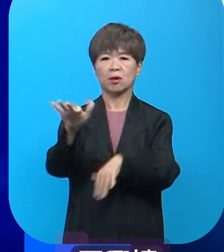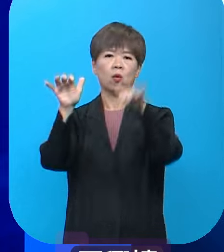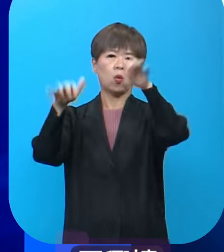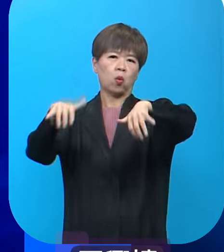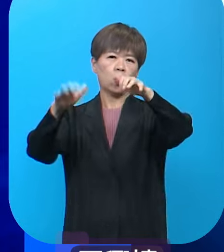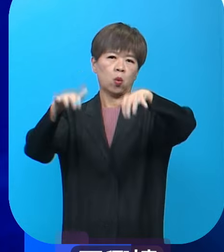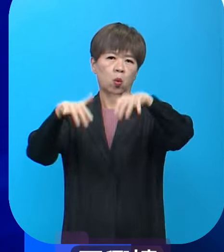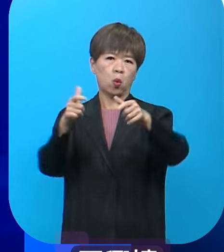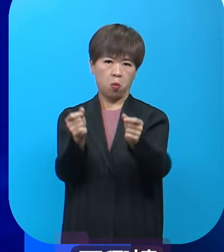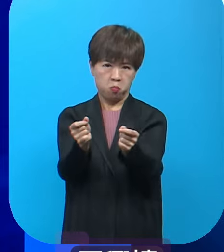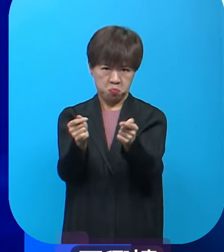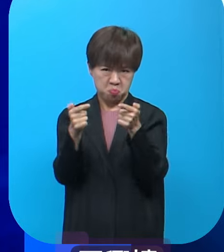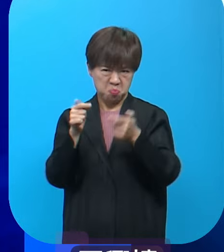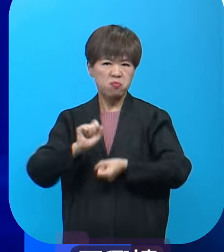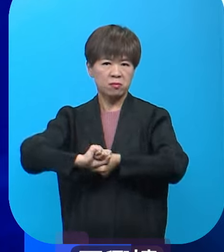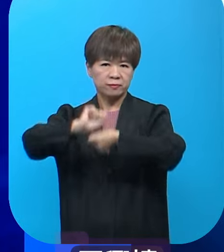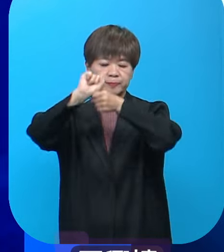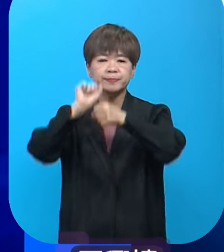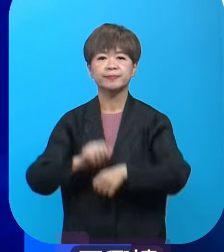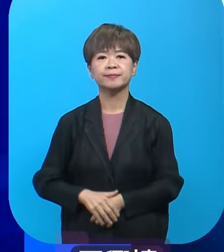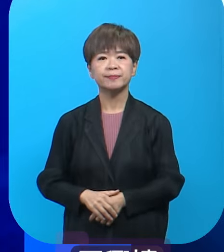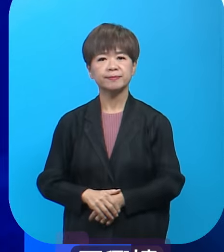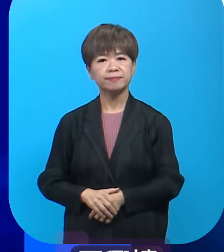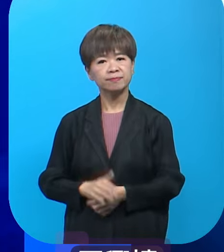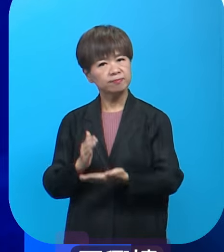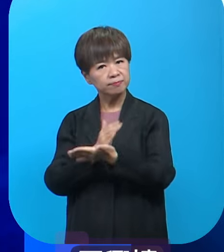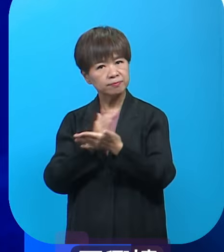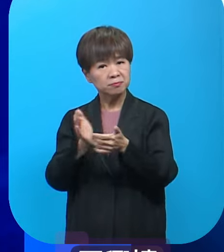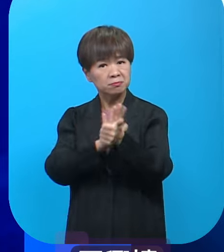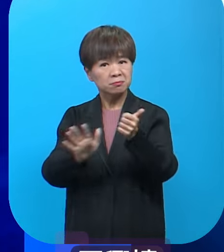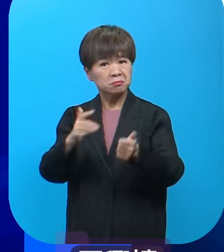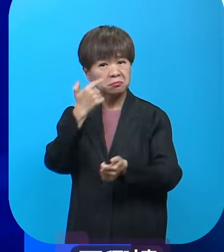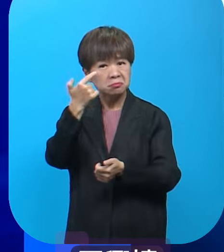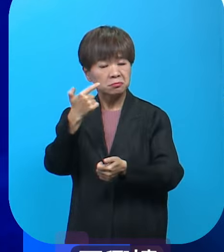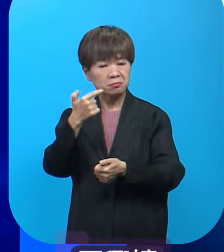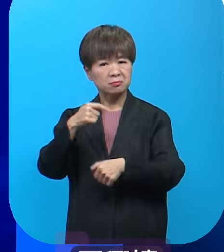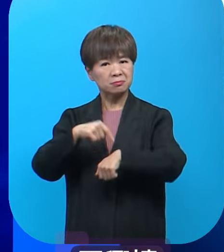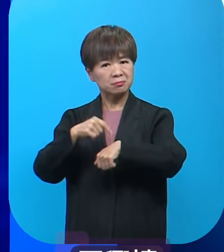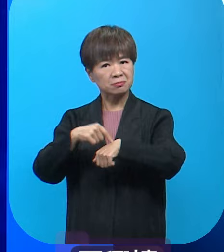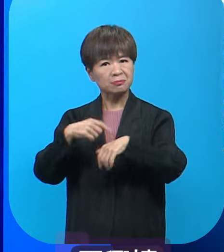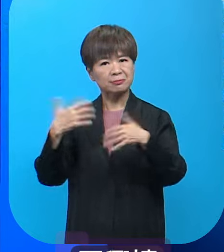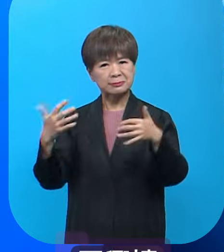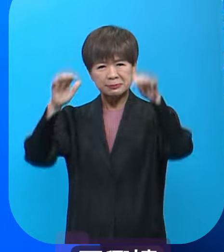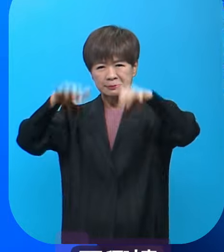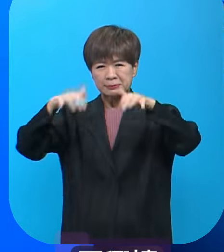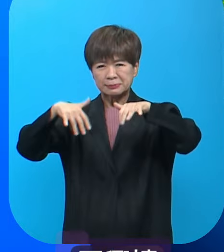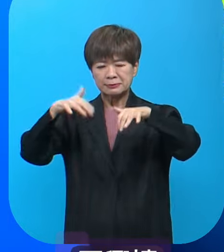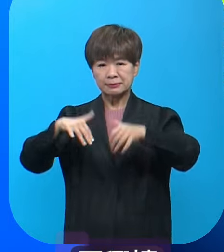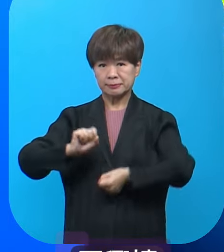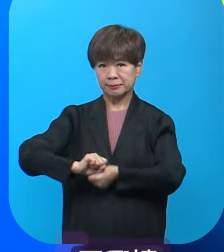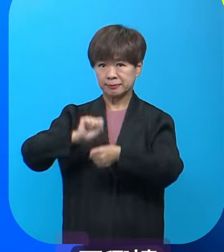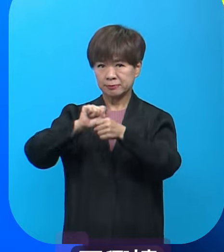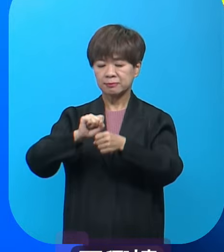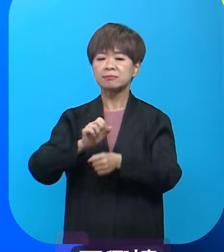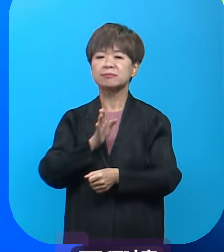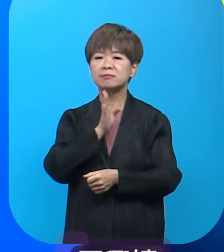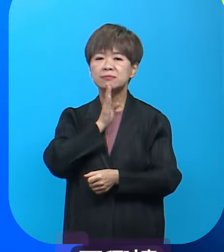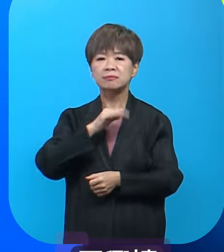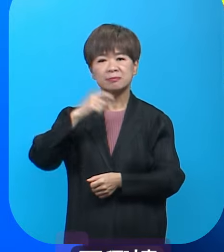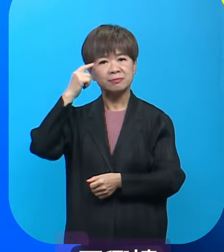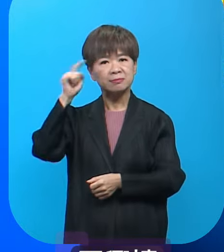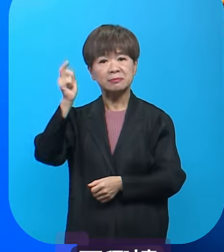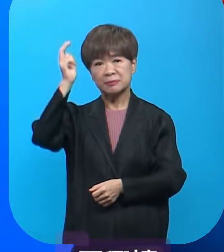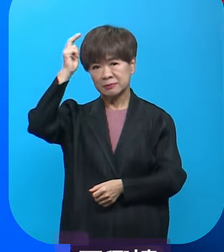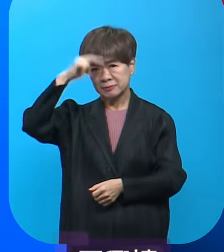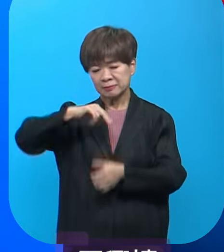会开始明显的增加。而预计台风影响最明显的时间，整体降雨最多的时间，也就会出现在明天的下